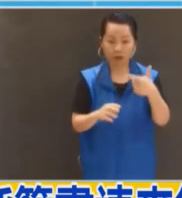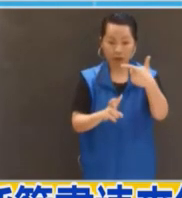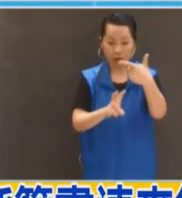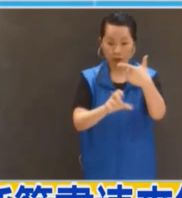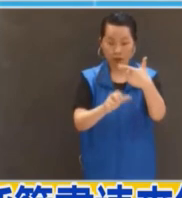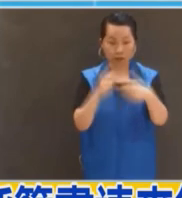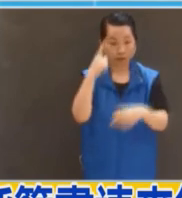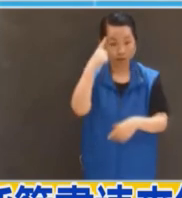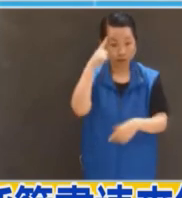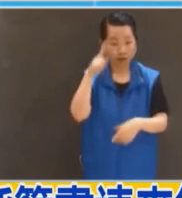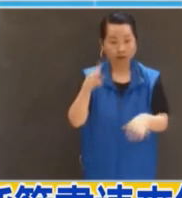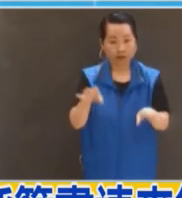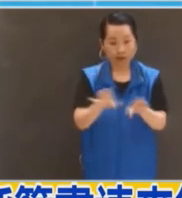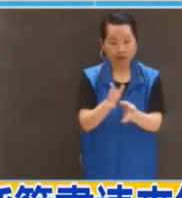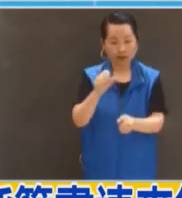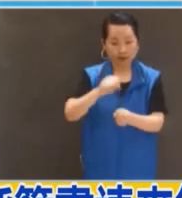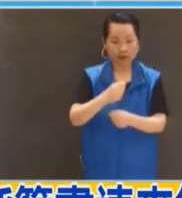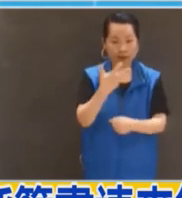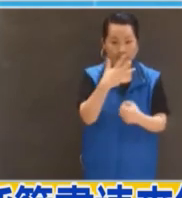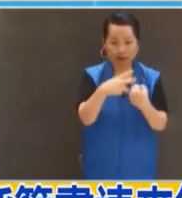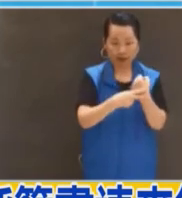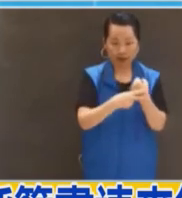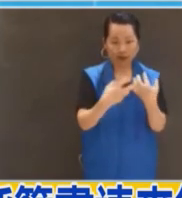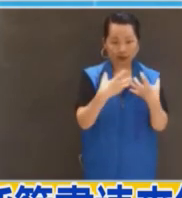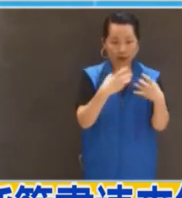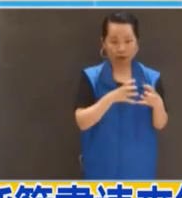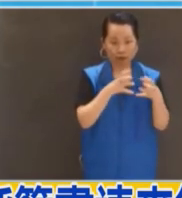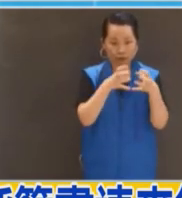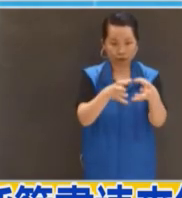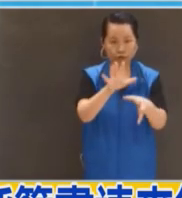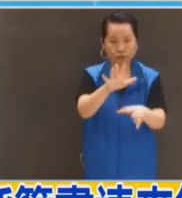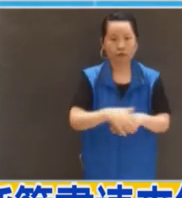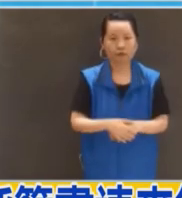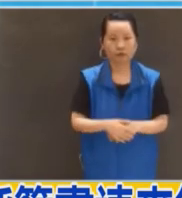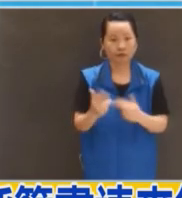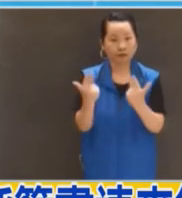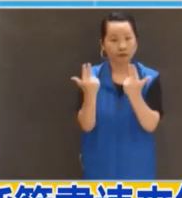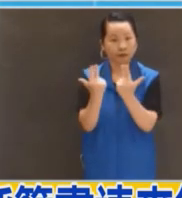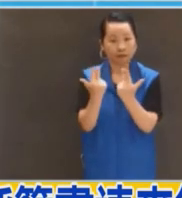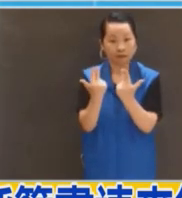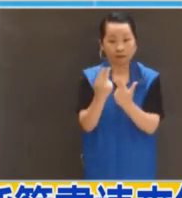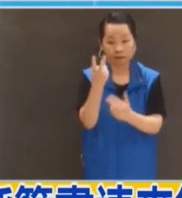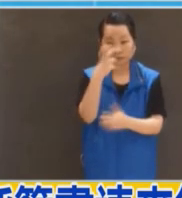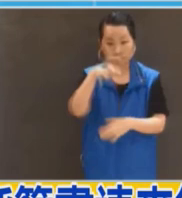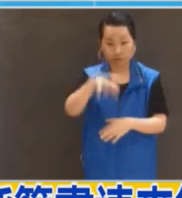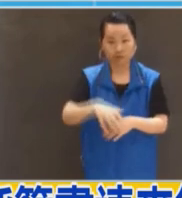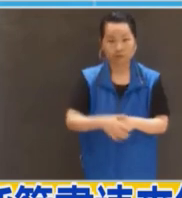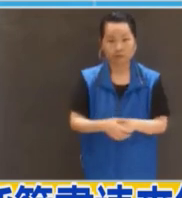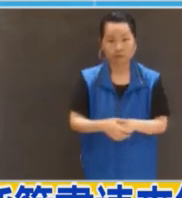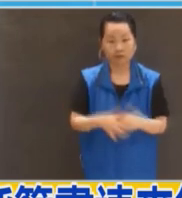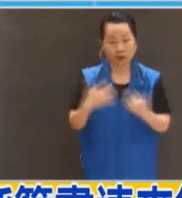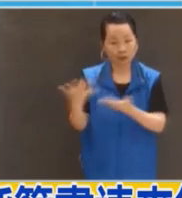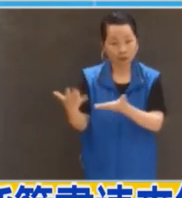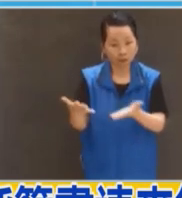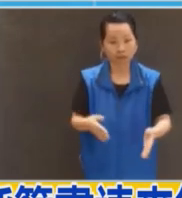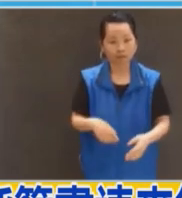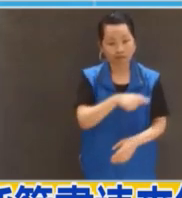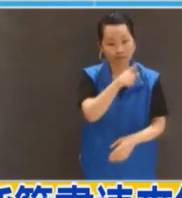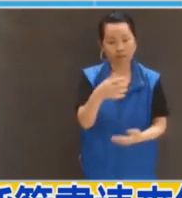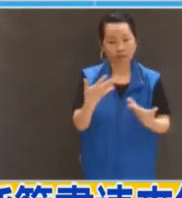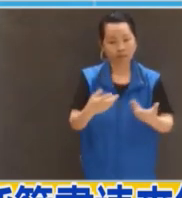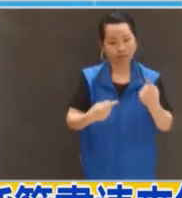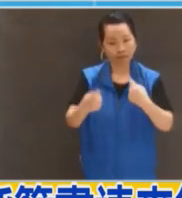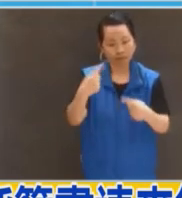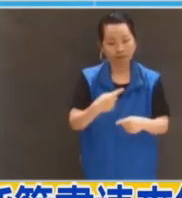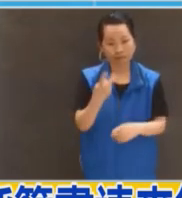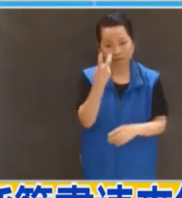天又会启动巴黎机动筛检队。那新北市的筛检站还是欢迎大家多多